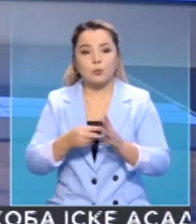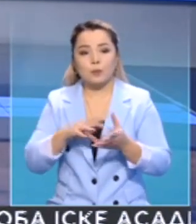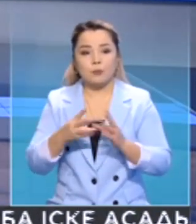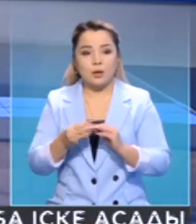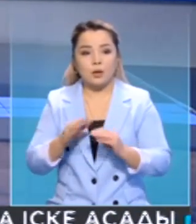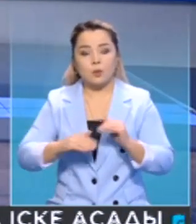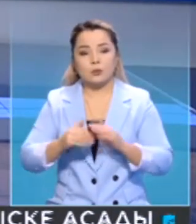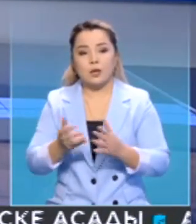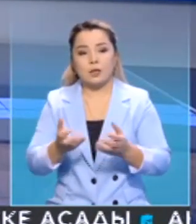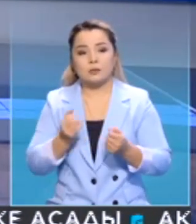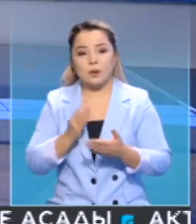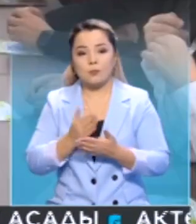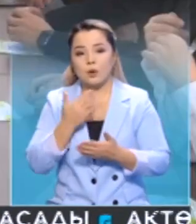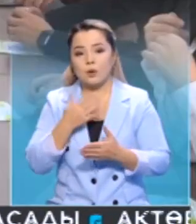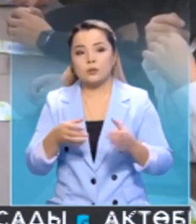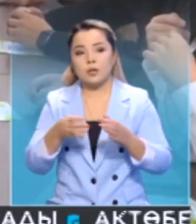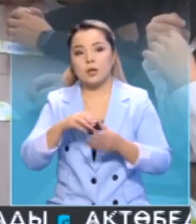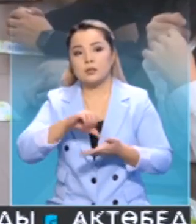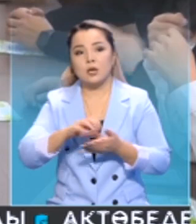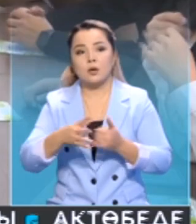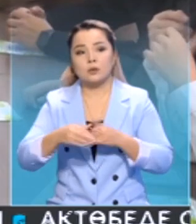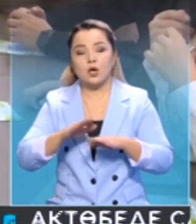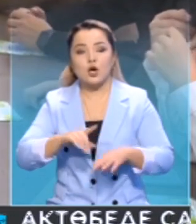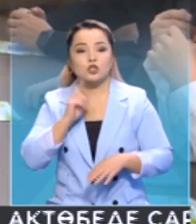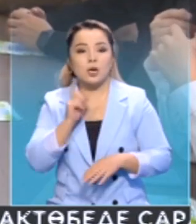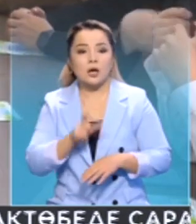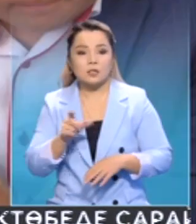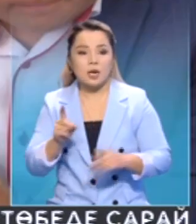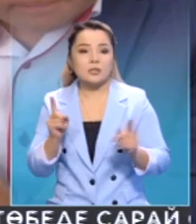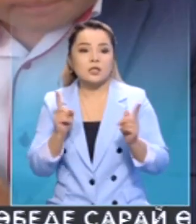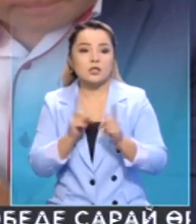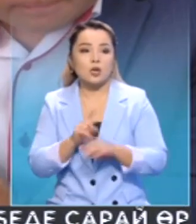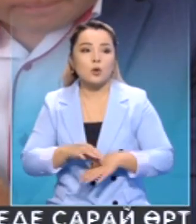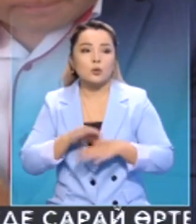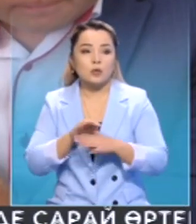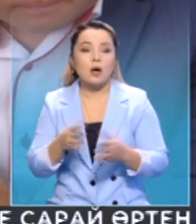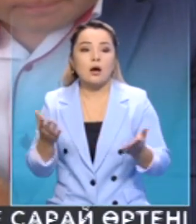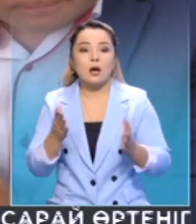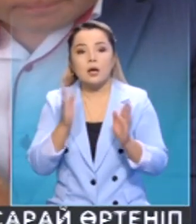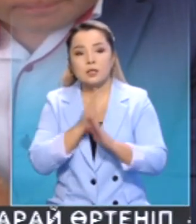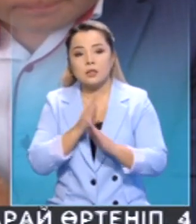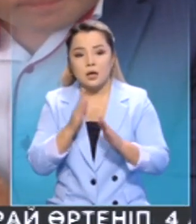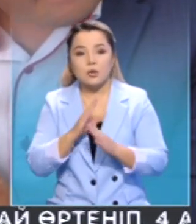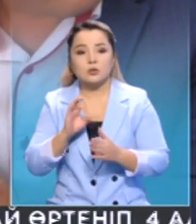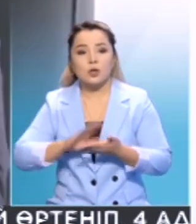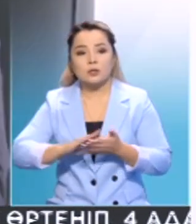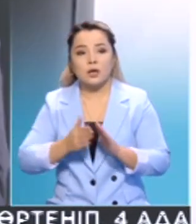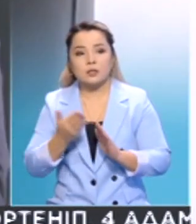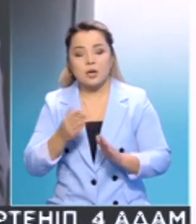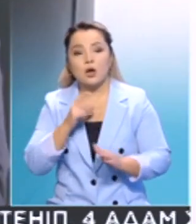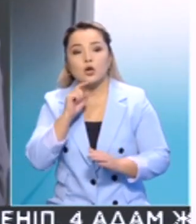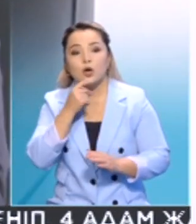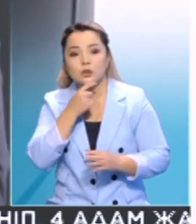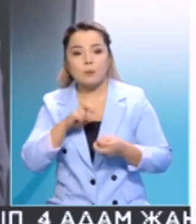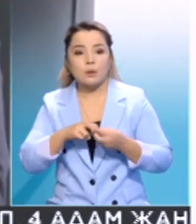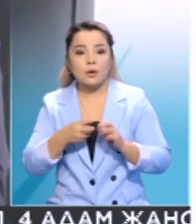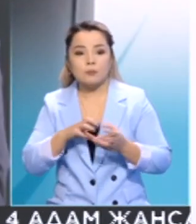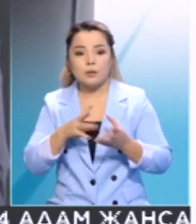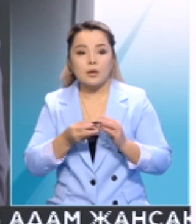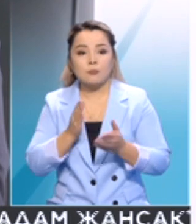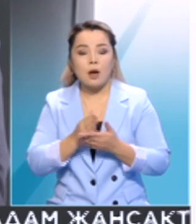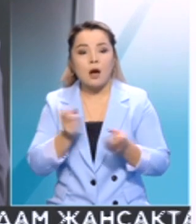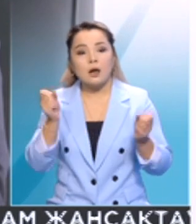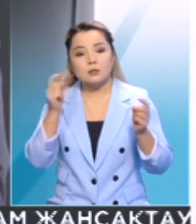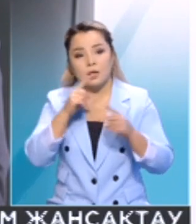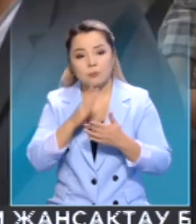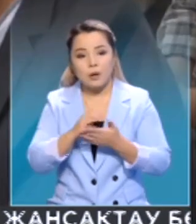алды. Қор жетекшілері Ұлытауға өңірінің жастарымен кездесті. Өңірде қандай экологиялық, әлеуметтік және экономикалық проблемалар барын